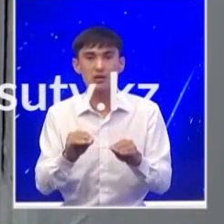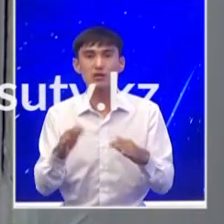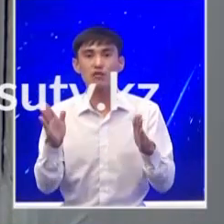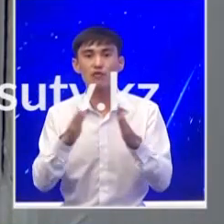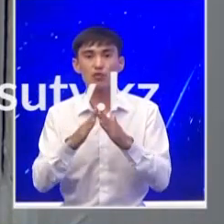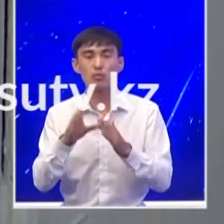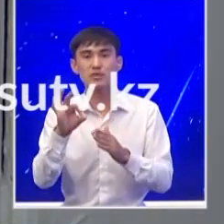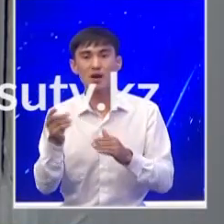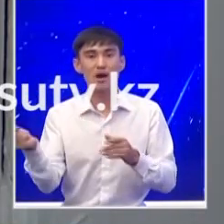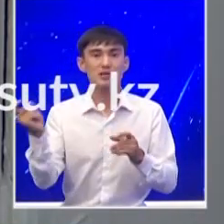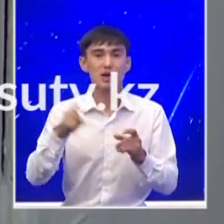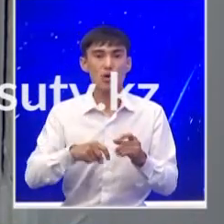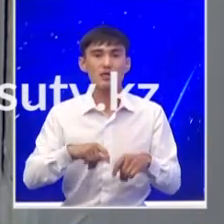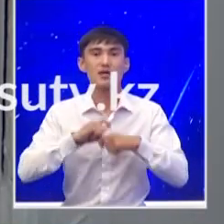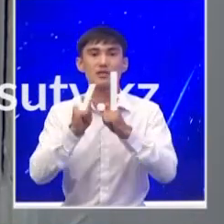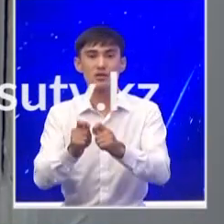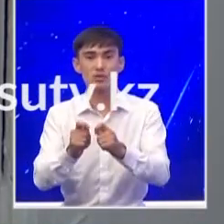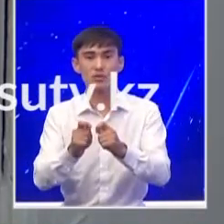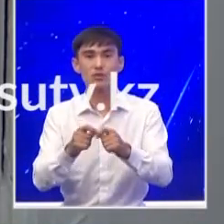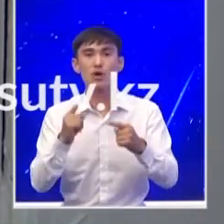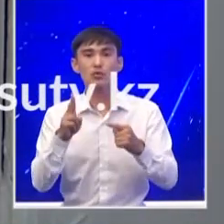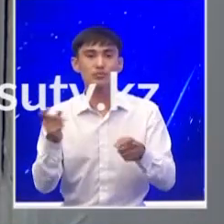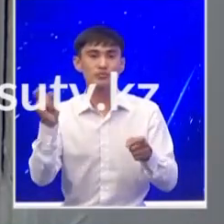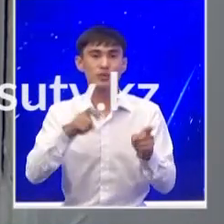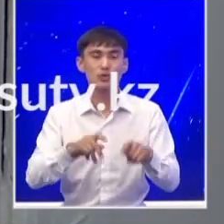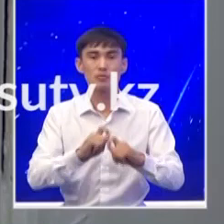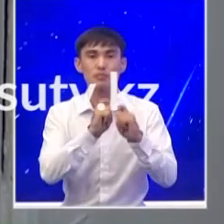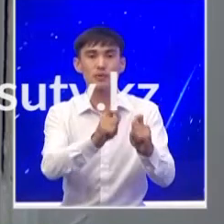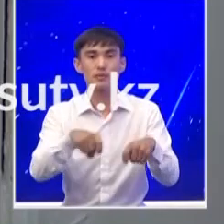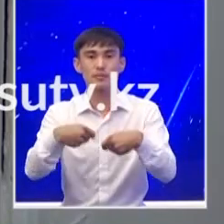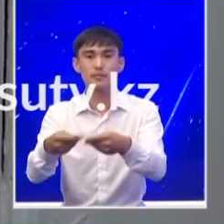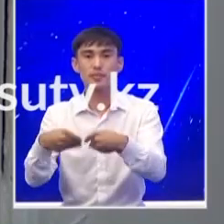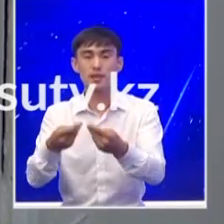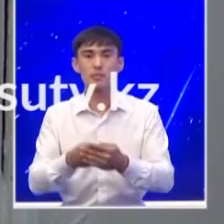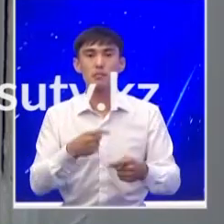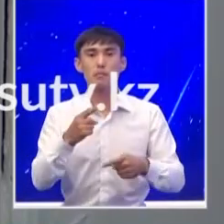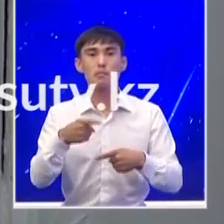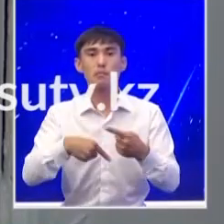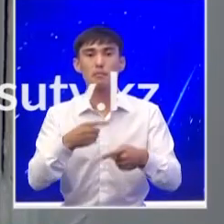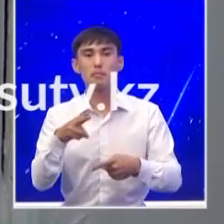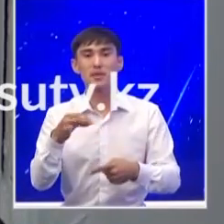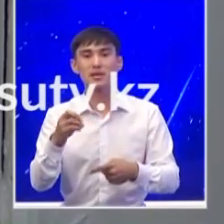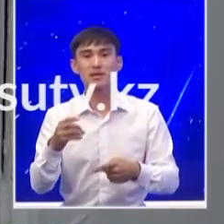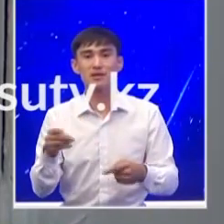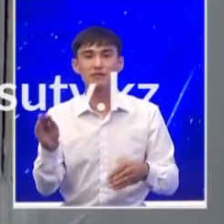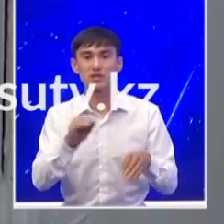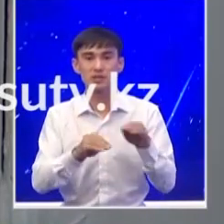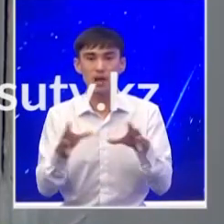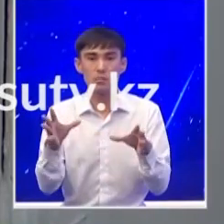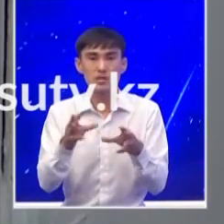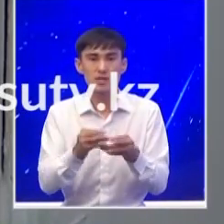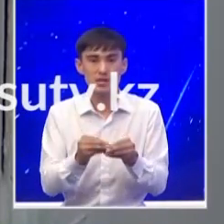сноха заходит, ей дают такие вот приданные. Поэтому вот это объединение крак с